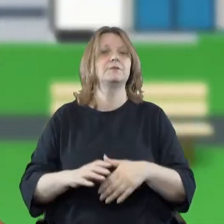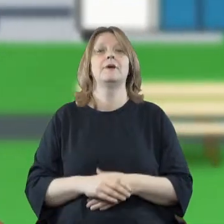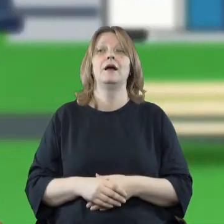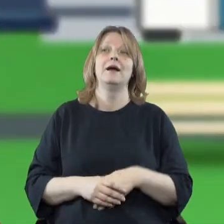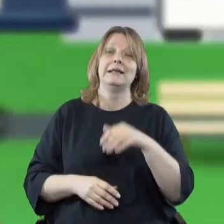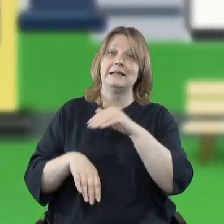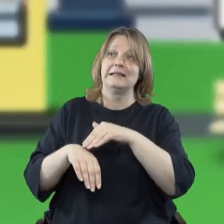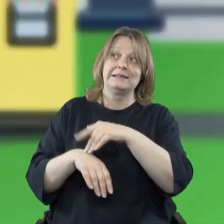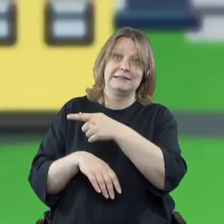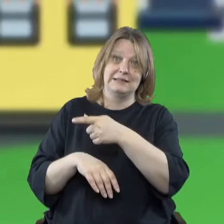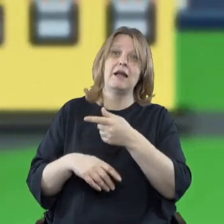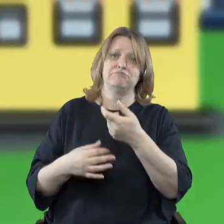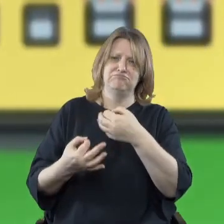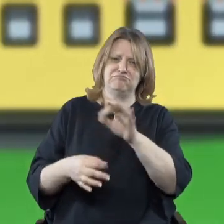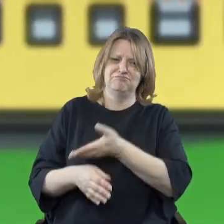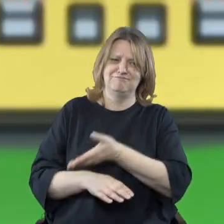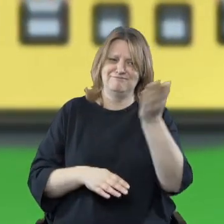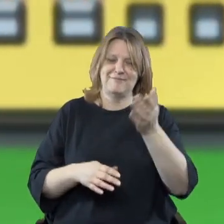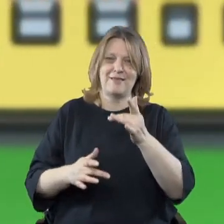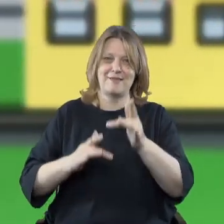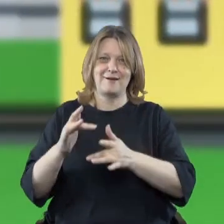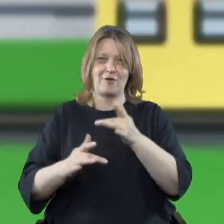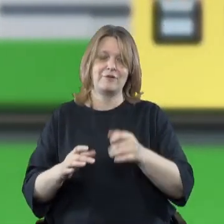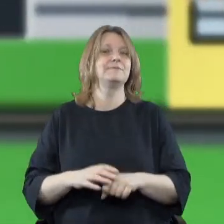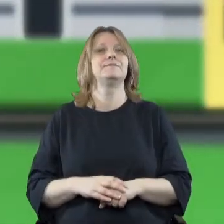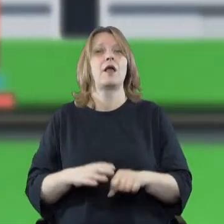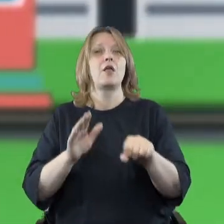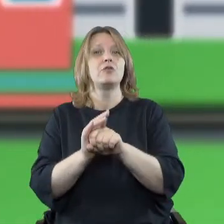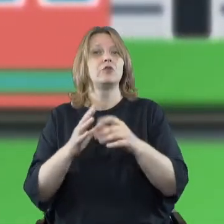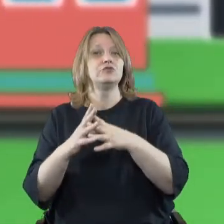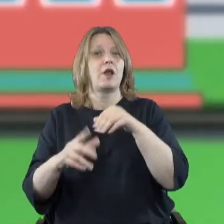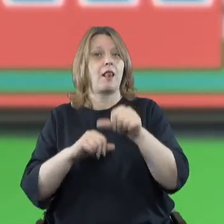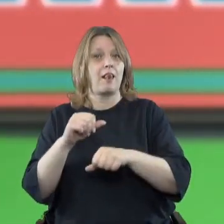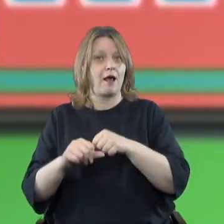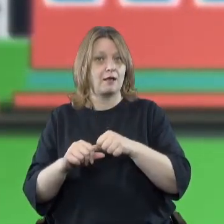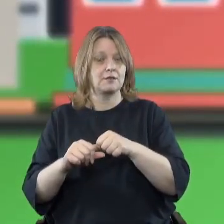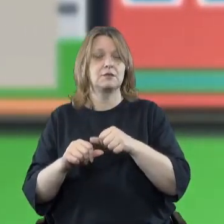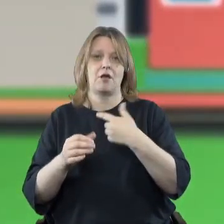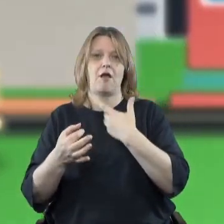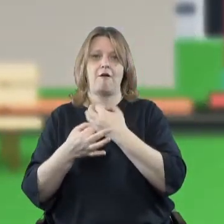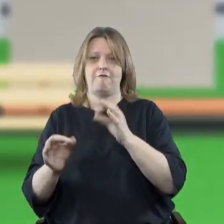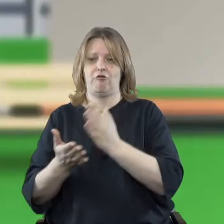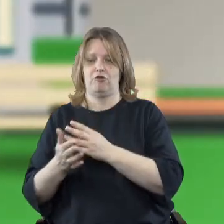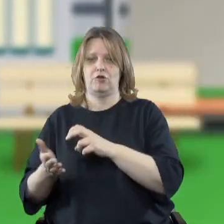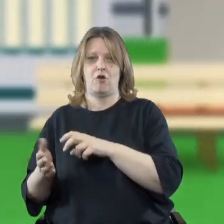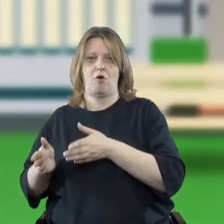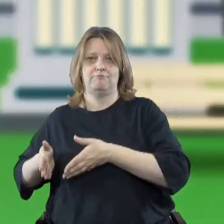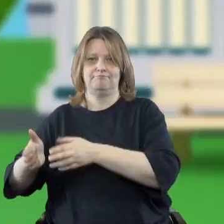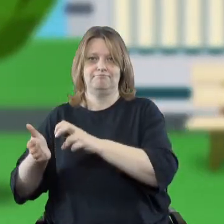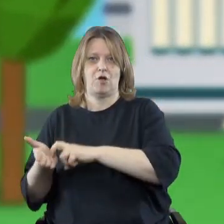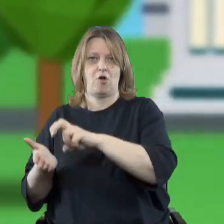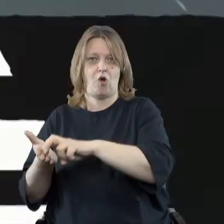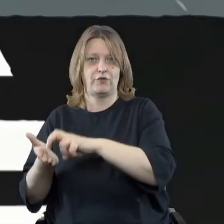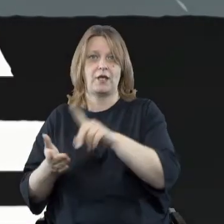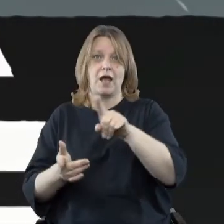Tirek, teraz możesz wsiadać na rower. Do 10 roku życia możemy poruszać się tylko po chodniku. Później, kiedy zdamy egzamin na